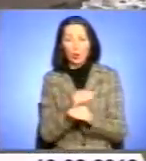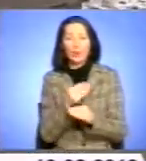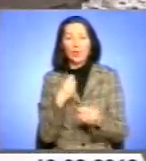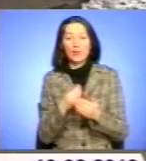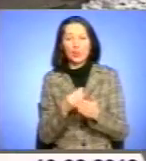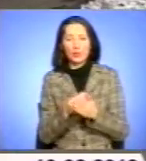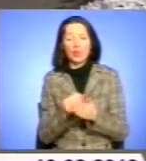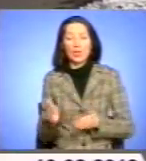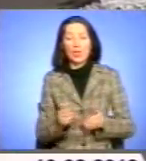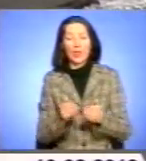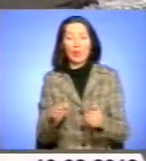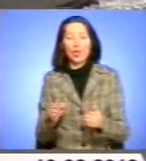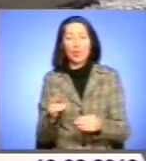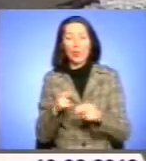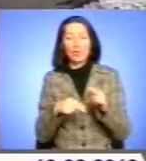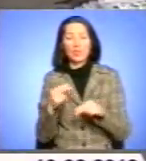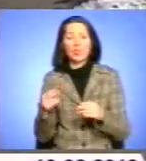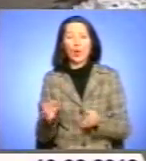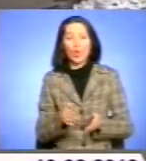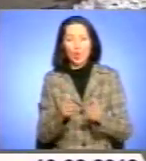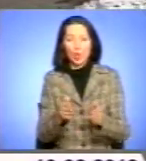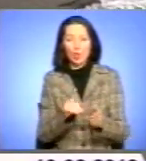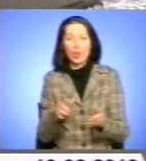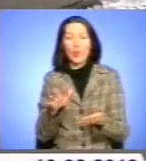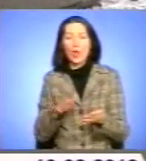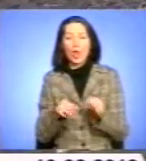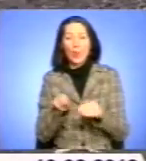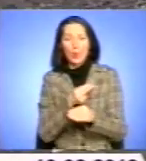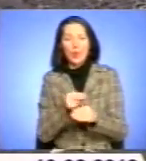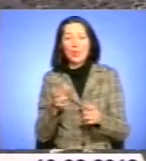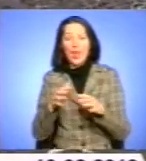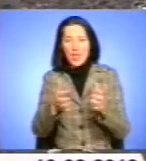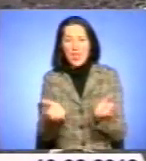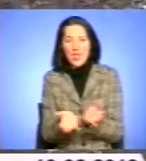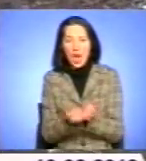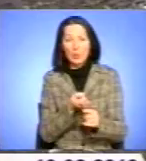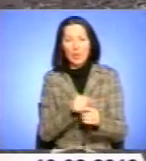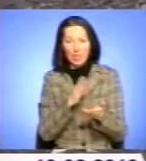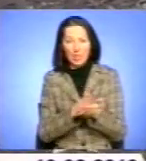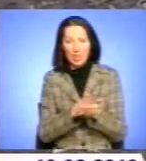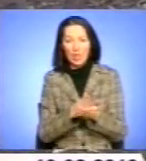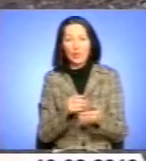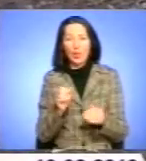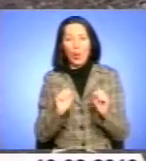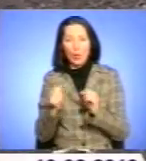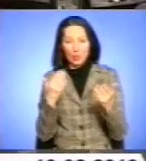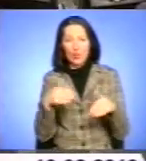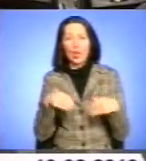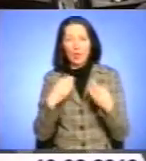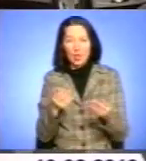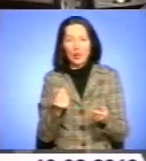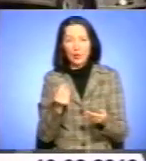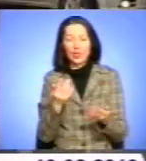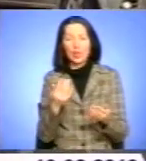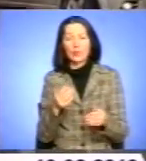доріг. Аби залатати ями, які утворились після зими, уряд вже виділив 2 мільярди гривень. Вже незабаром на повну потужність запрацюють